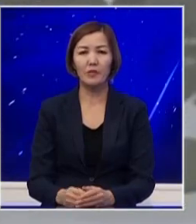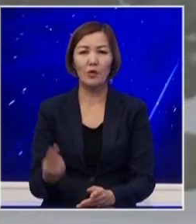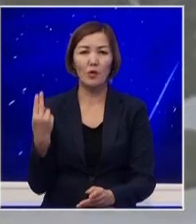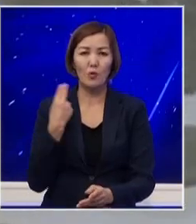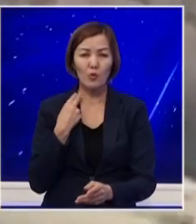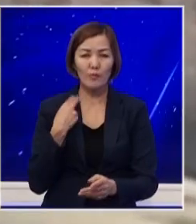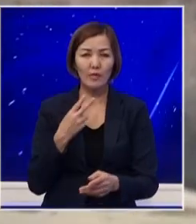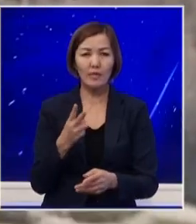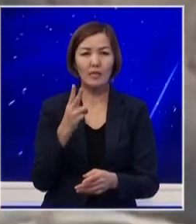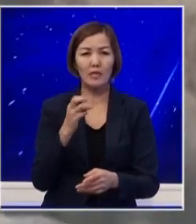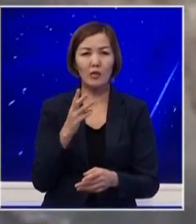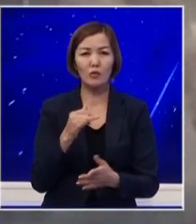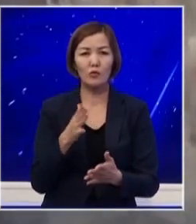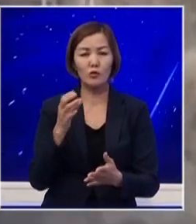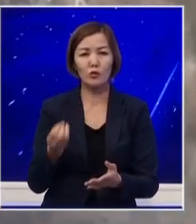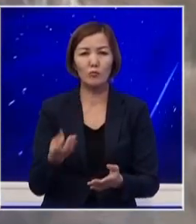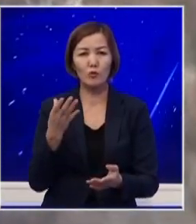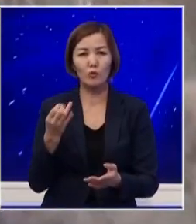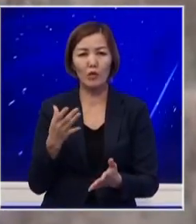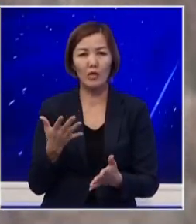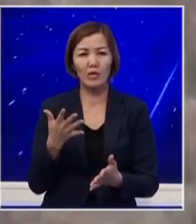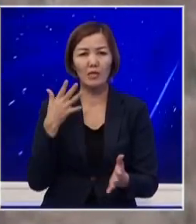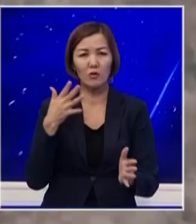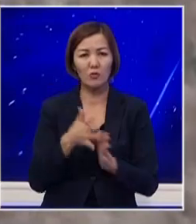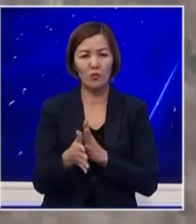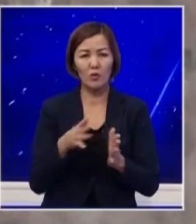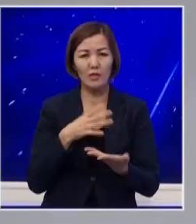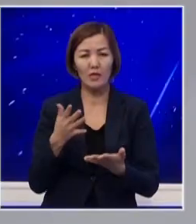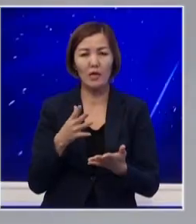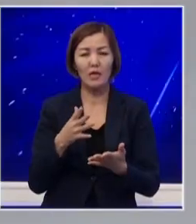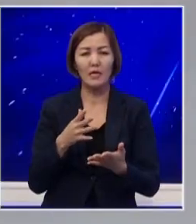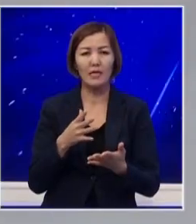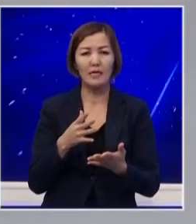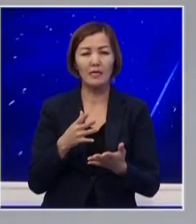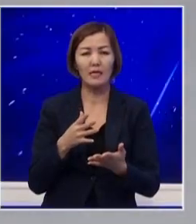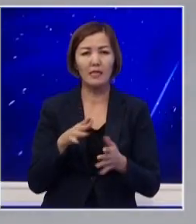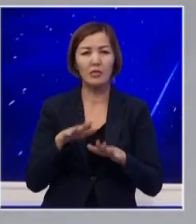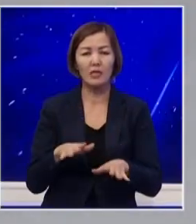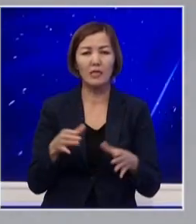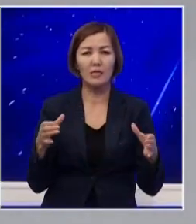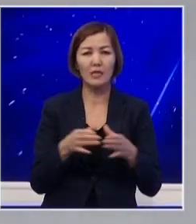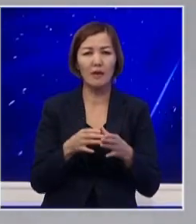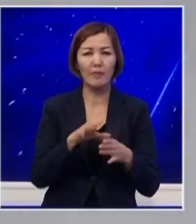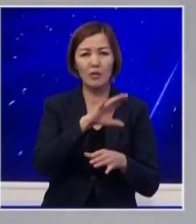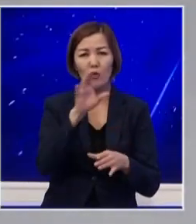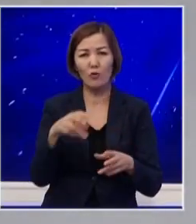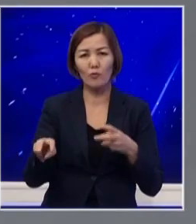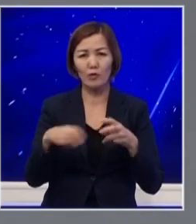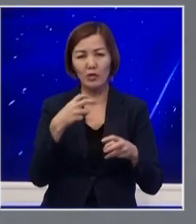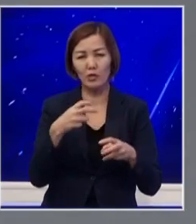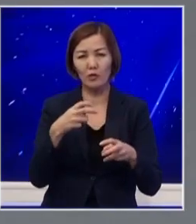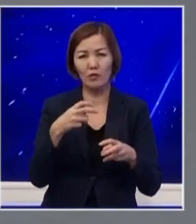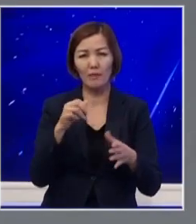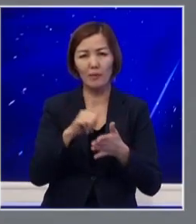Ұлыбританияда 200 баррель мұнай жағалауға төгілді. Ресми ақпаратқа сәйкес, мұнай өнімдерінің ағуы жергілікті компания құбырының зақымдануы нәтижесінде